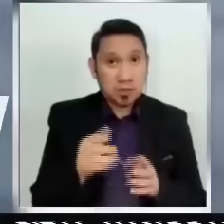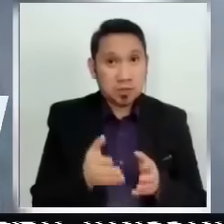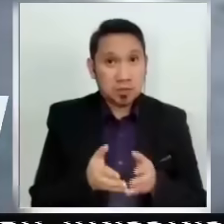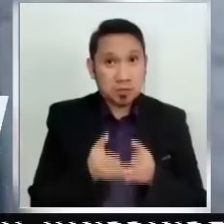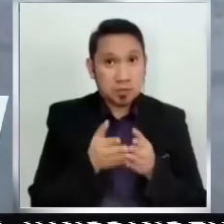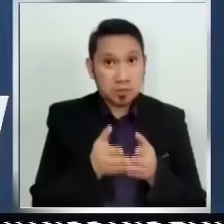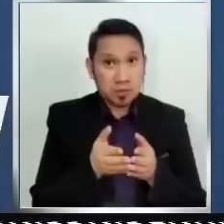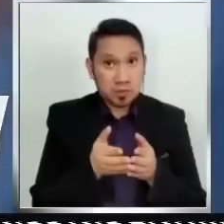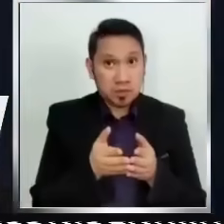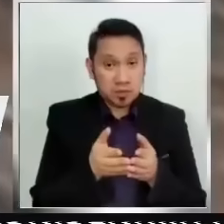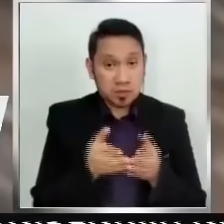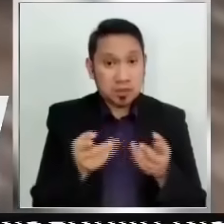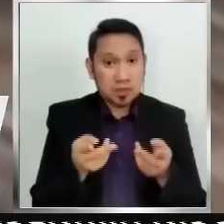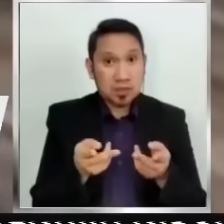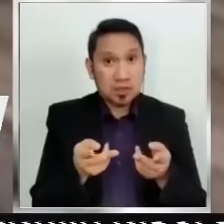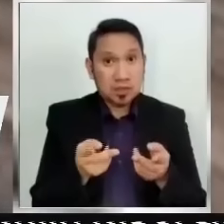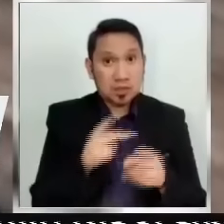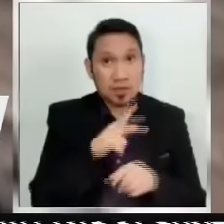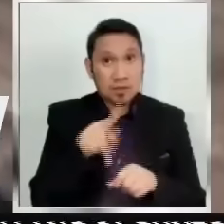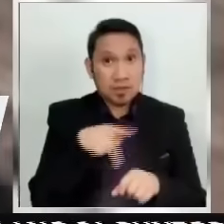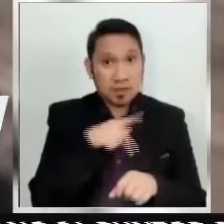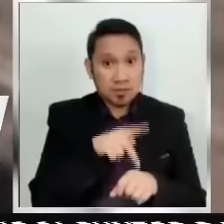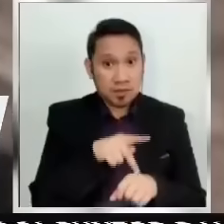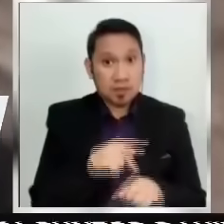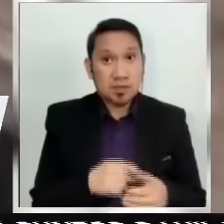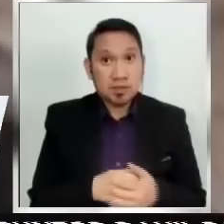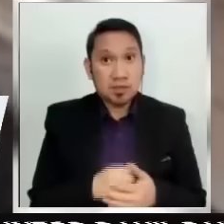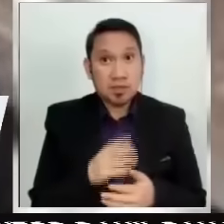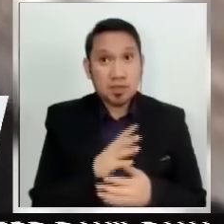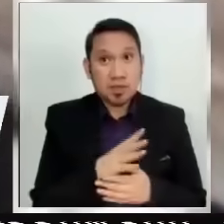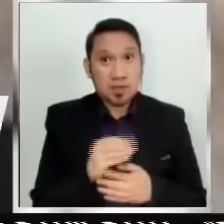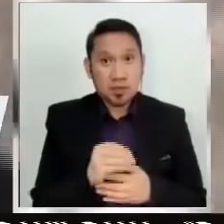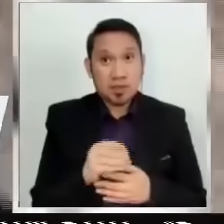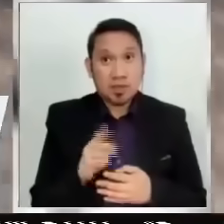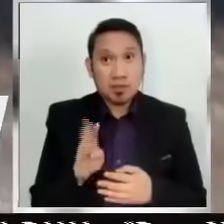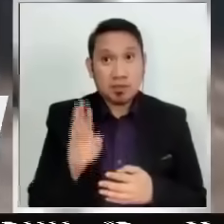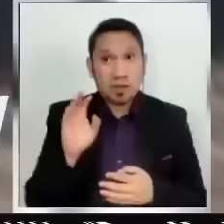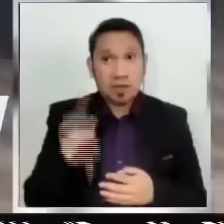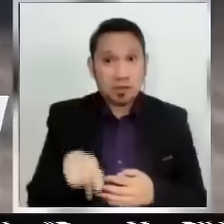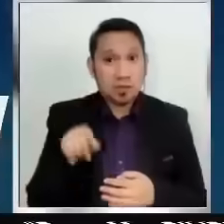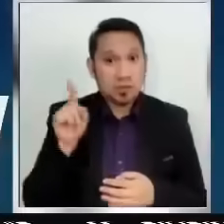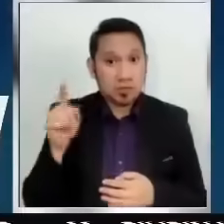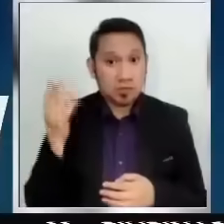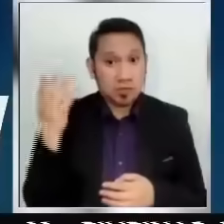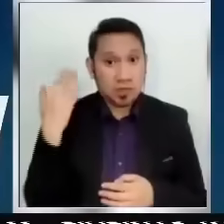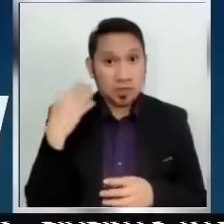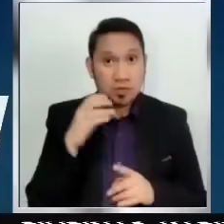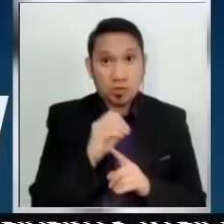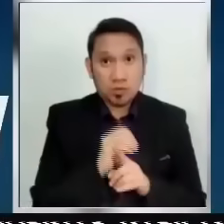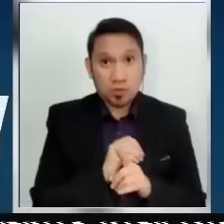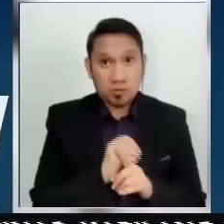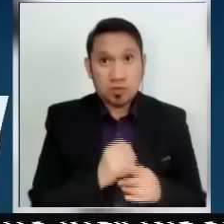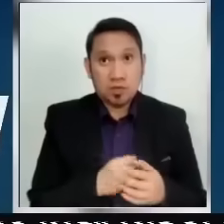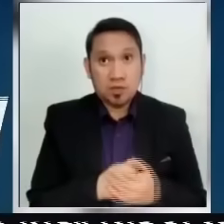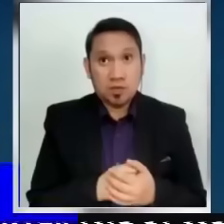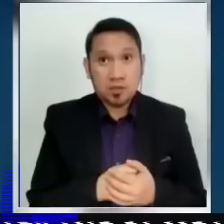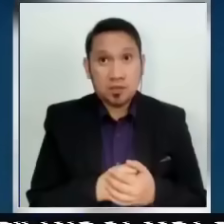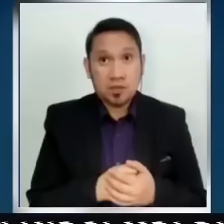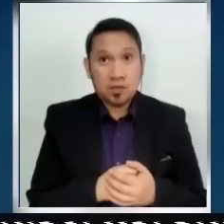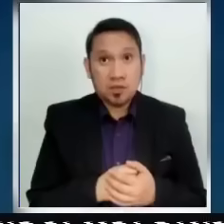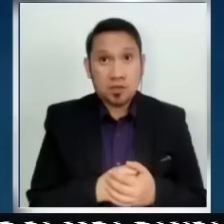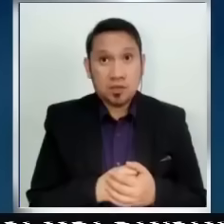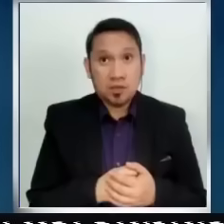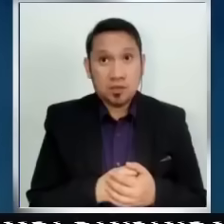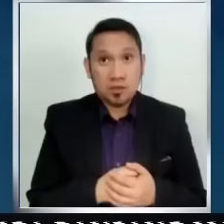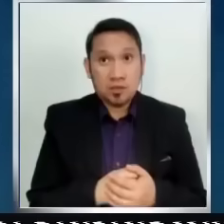Pilipinas at pagbangga rin sa BRP Cabra sa Yungin Shoal nitong Oktubre. Tila tangkaraw ng China na